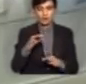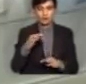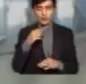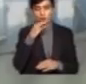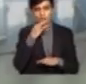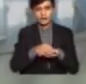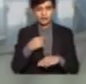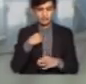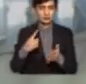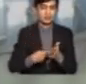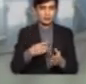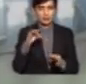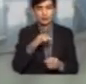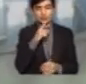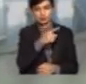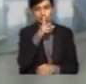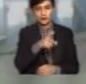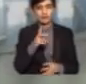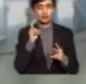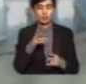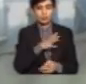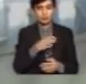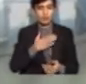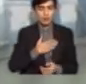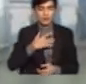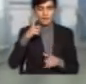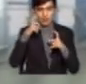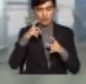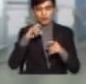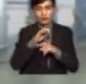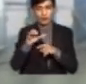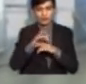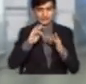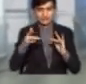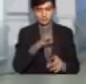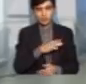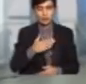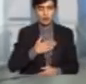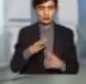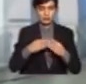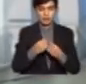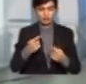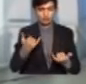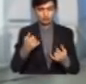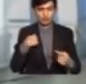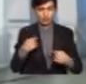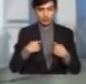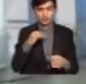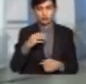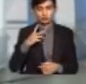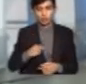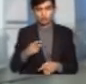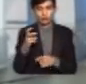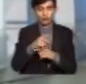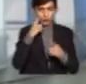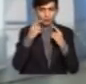отвечает я требую чтобы нашли того кто мои фотографии так выставил моя семья до сих пор страдает дочь со слезами приходится